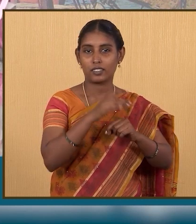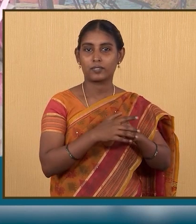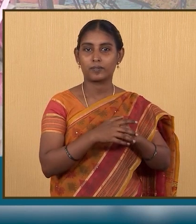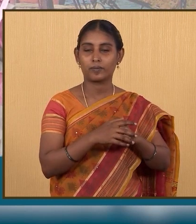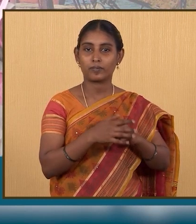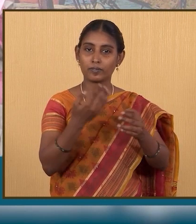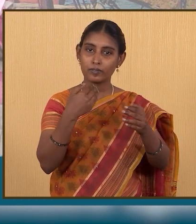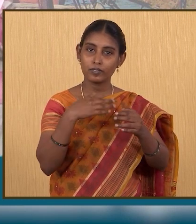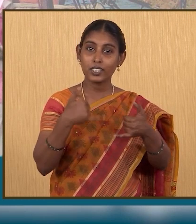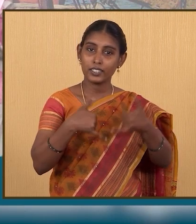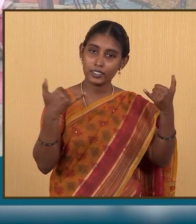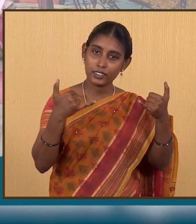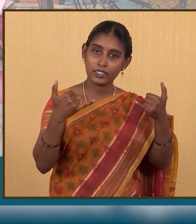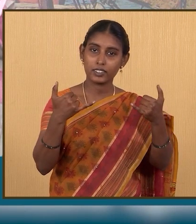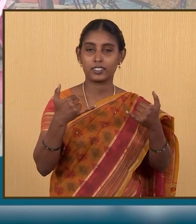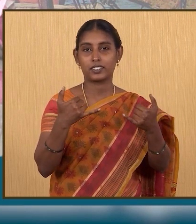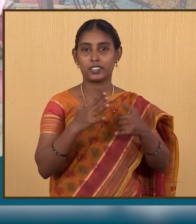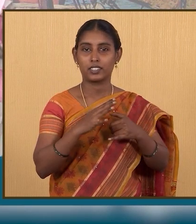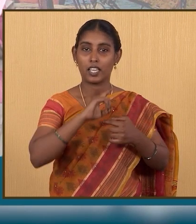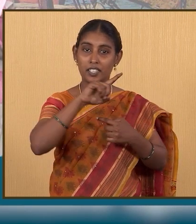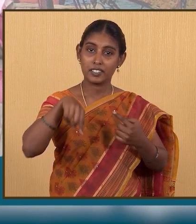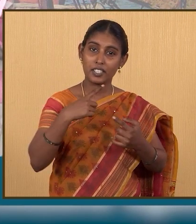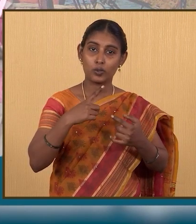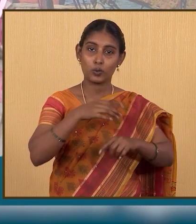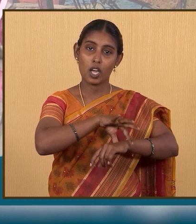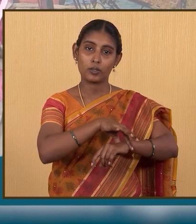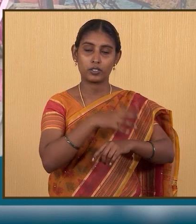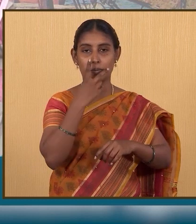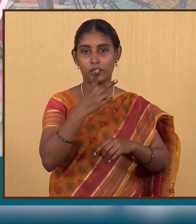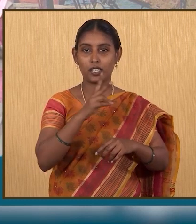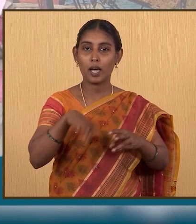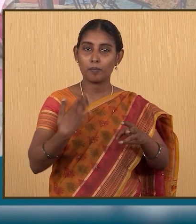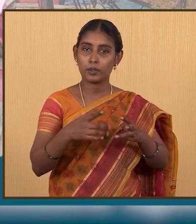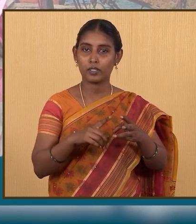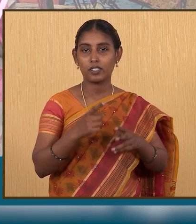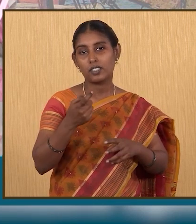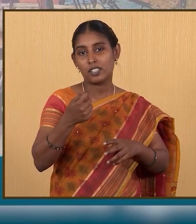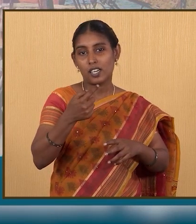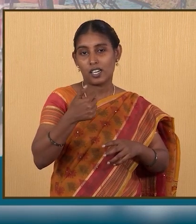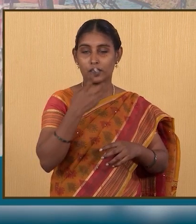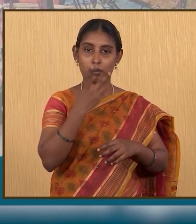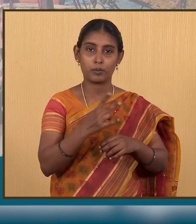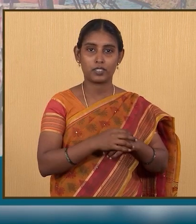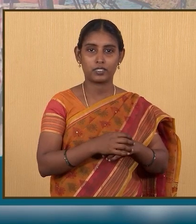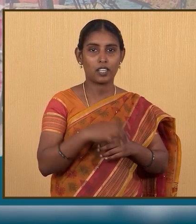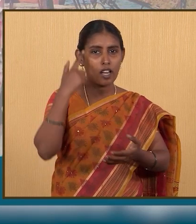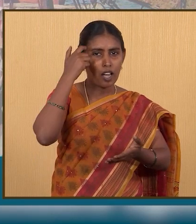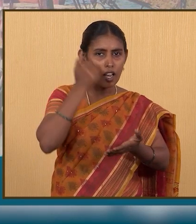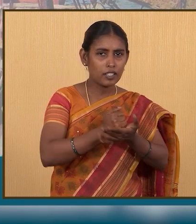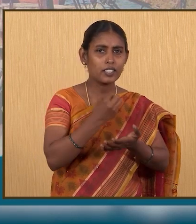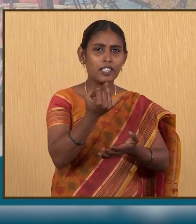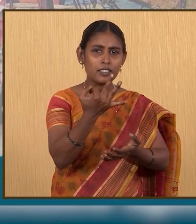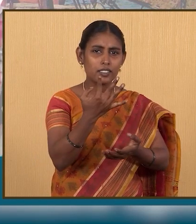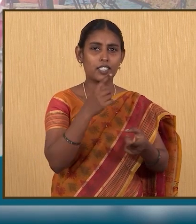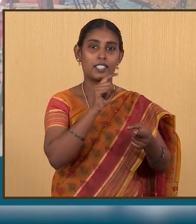அருங்காட்சியகங்கள்ல என்ன, நம்ம இந்திய தேசிய அருங்காட்சியகம் பற்றி பார்த்தோம். அடுத்து நாணயங்கள் பார்த்தோம். ஆதாரங்களில்